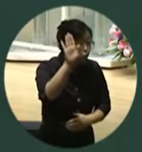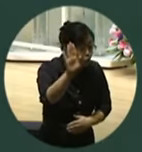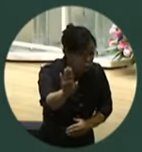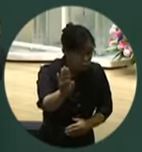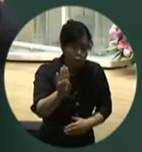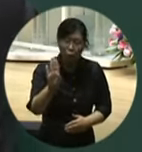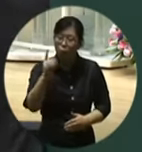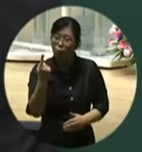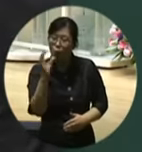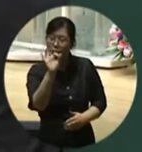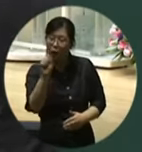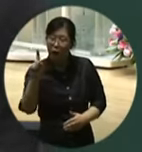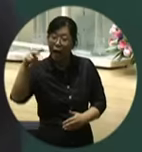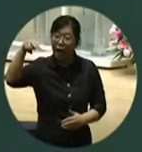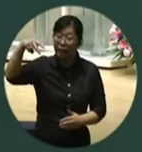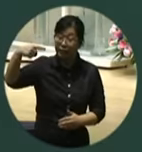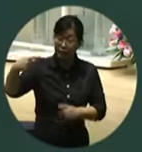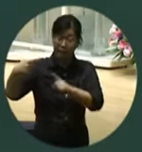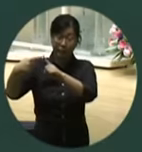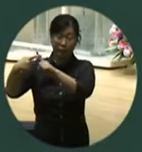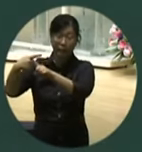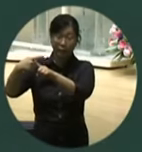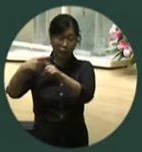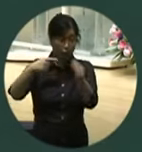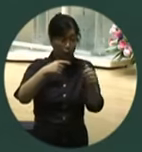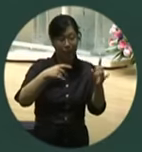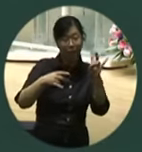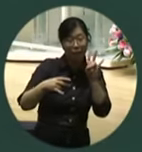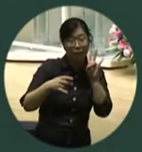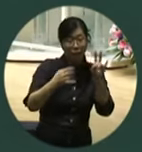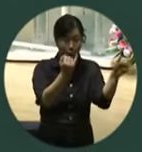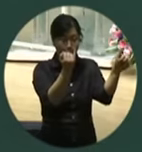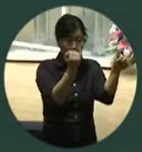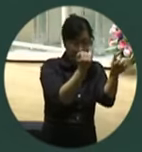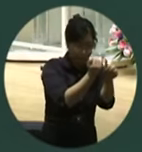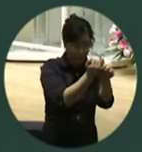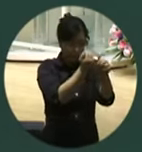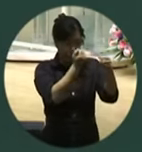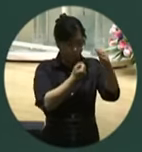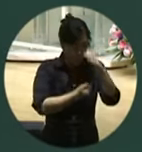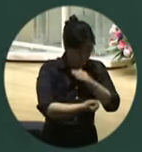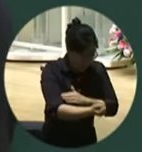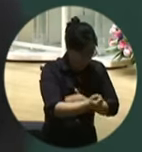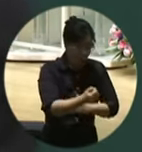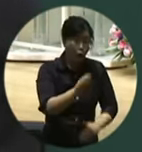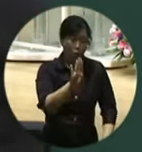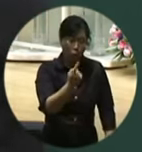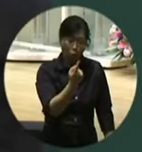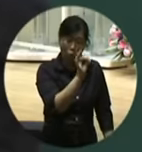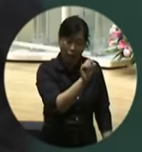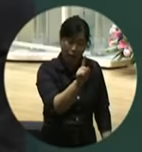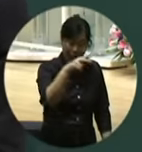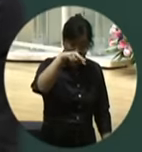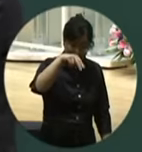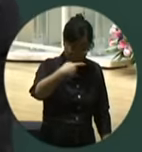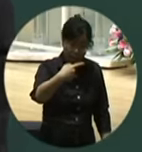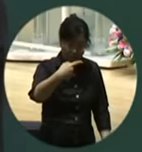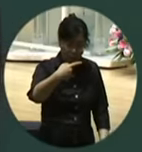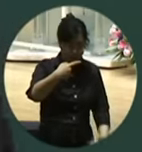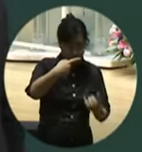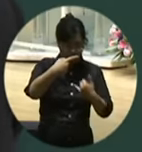to Boaz. 이 보아스는 여러분 아시다시피 오벳을 낳았습니다. And as you know very well, Boaz fathered Obed. 오벳은